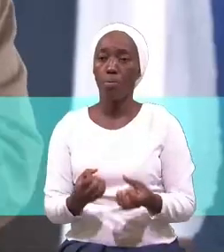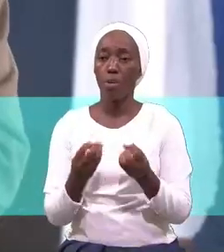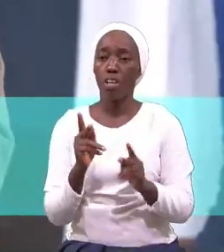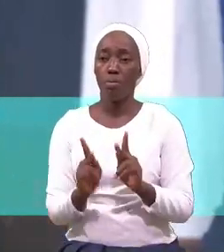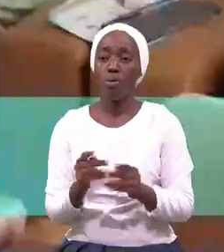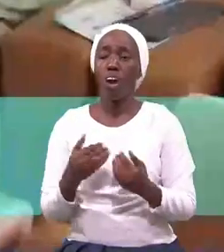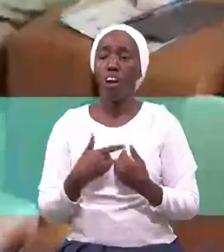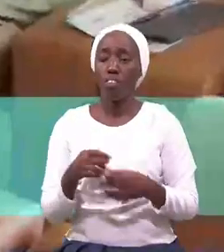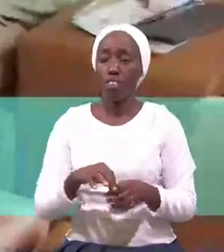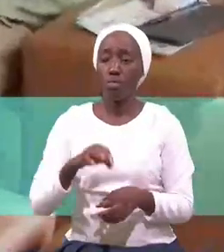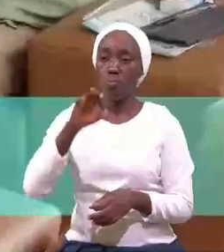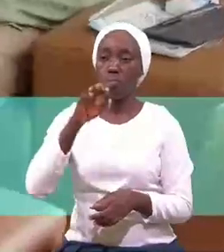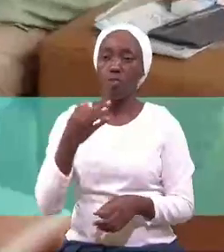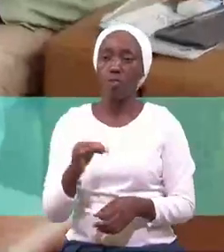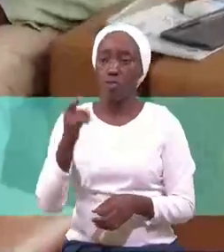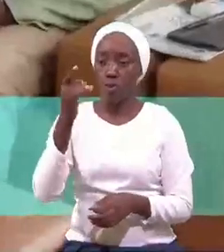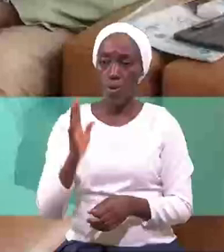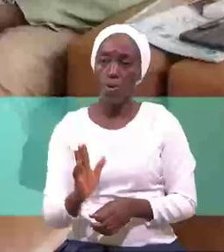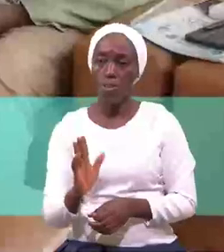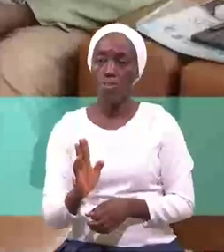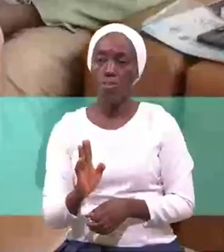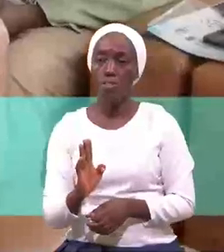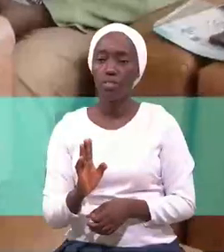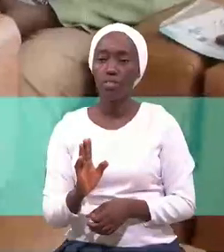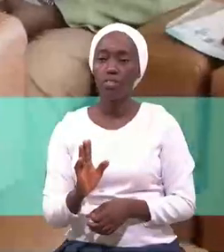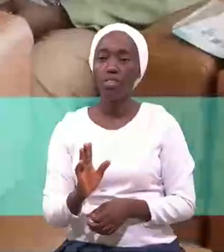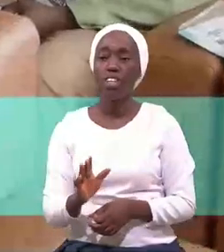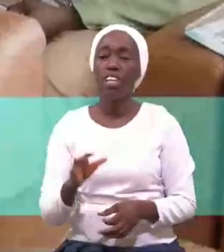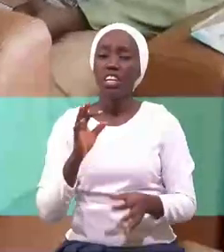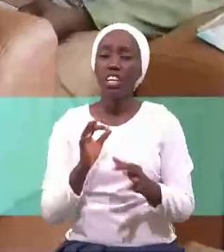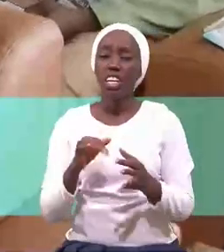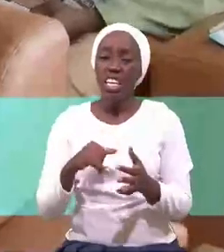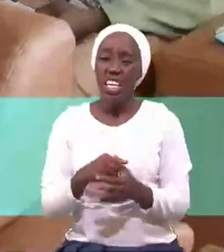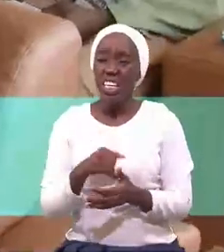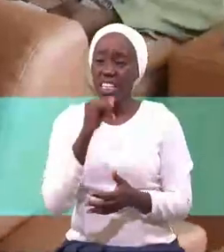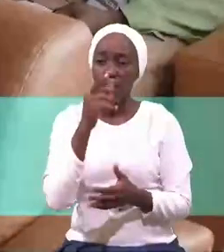Je sais déjà que plusieurs parmi vous, vous avez déjà l'Esprit.